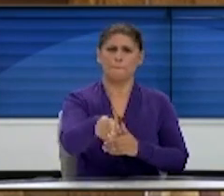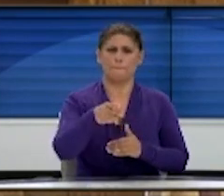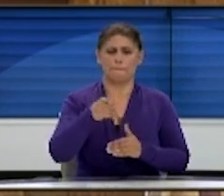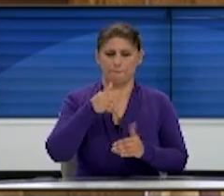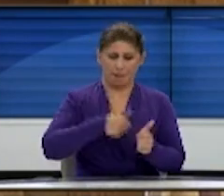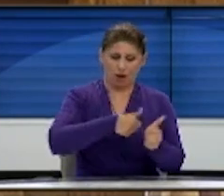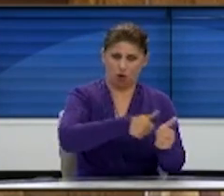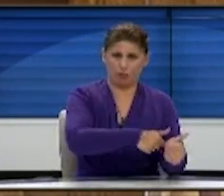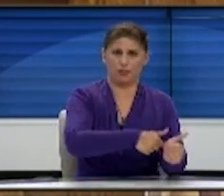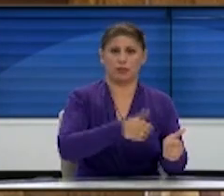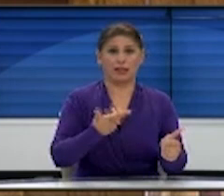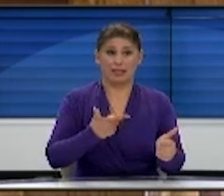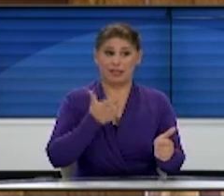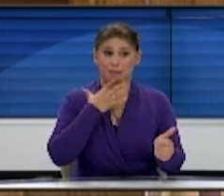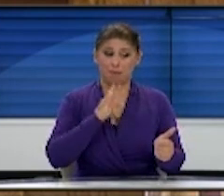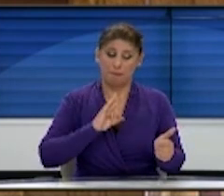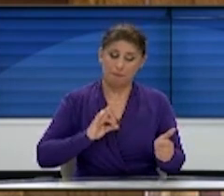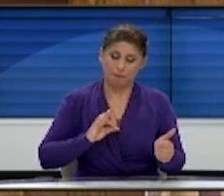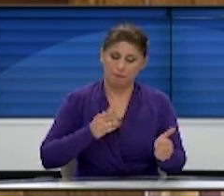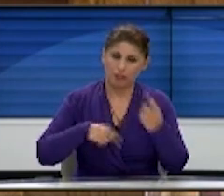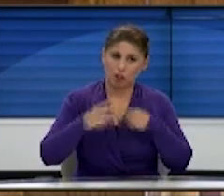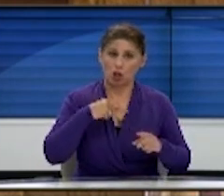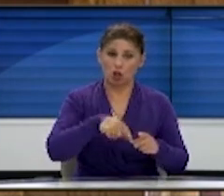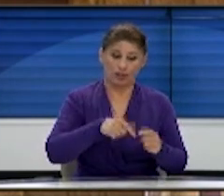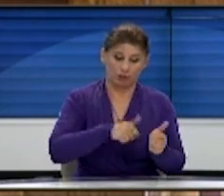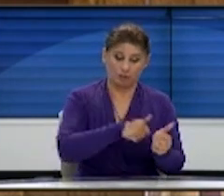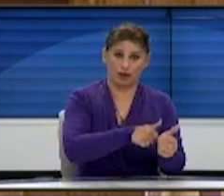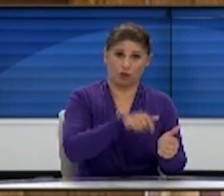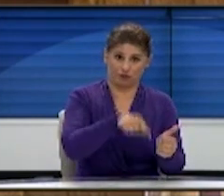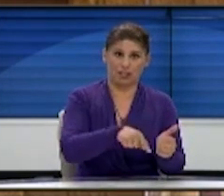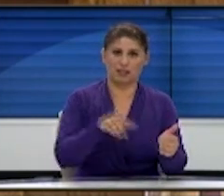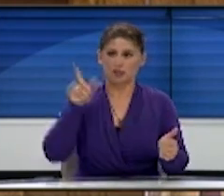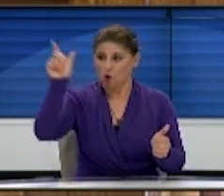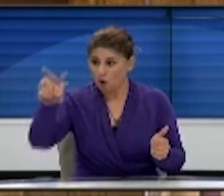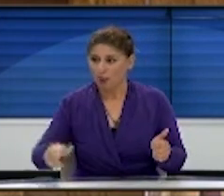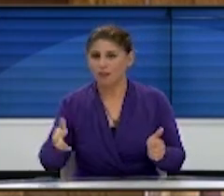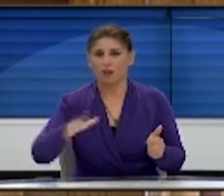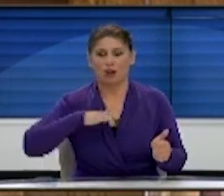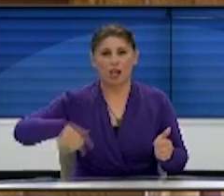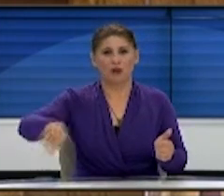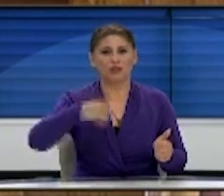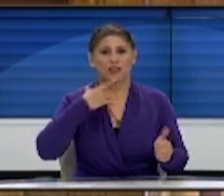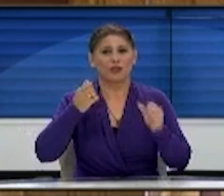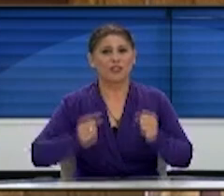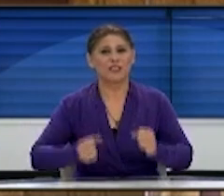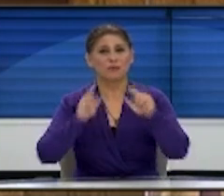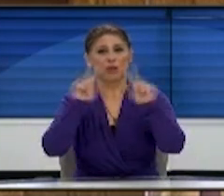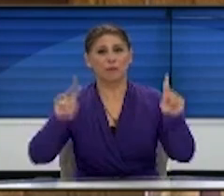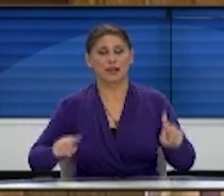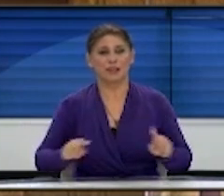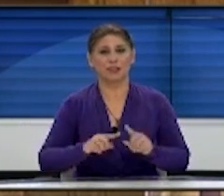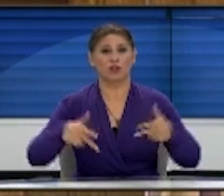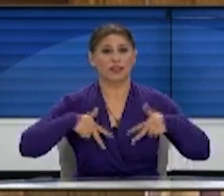παρακολουθήσεων, είτε με αφορμή αυτές, είναι ο ίδιος ο λαός. Και γι' αυτό άλλωστε το θεσμικό πλαίσιο,